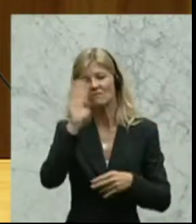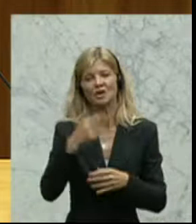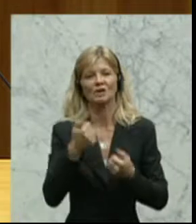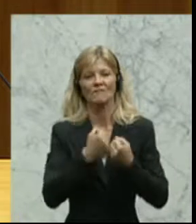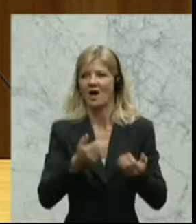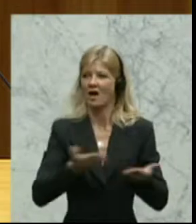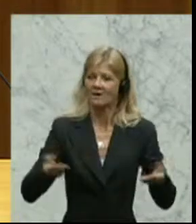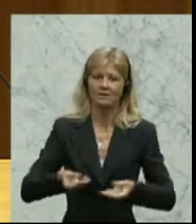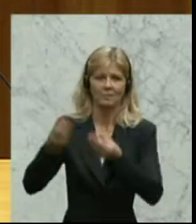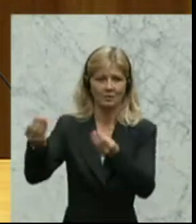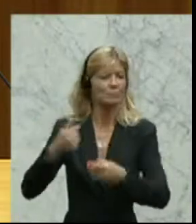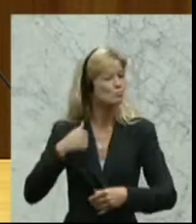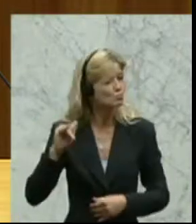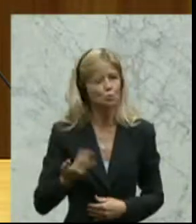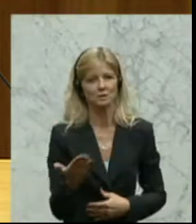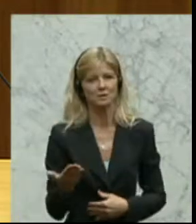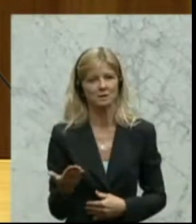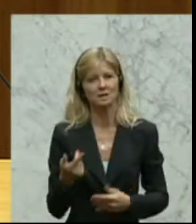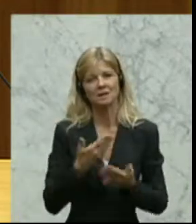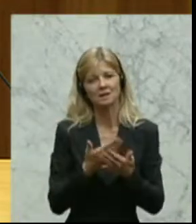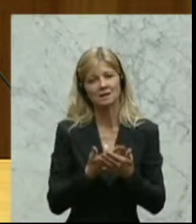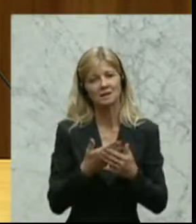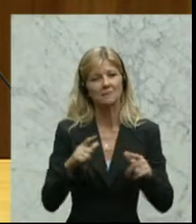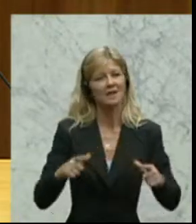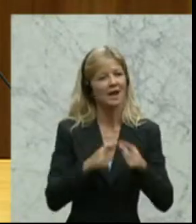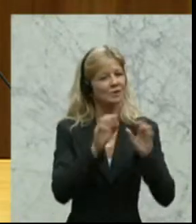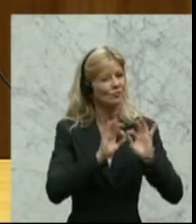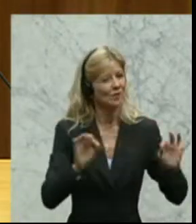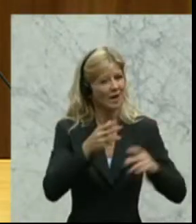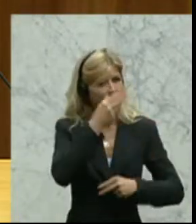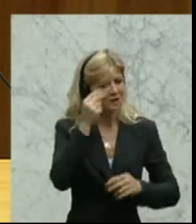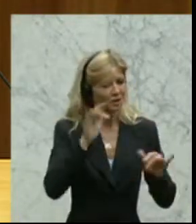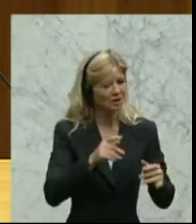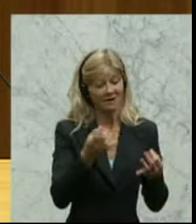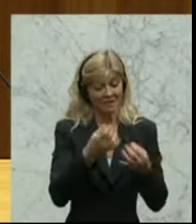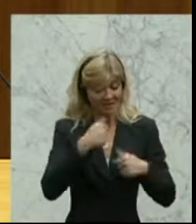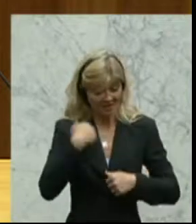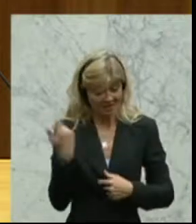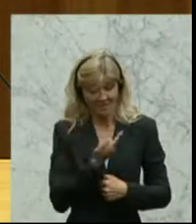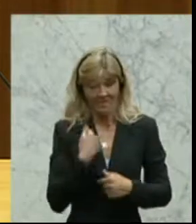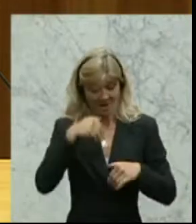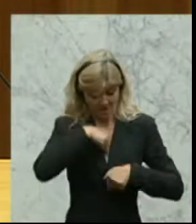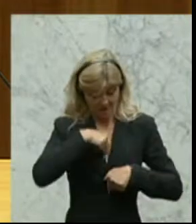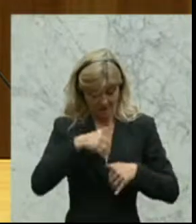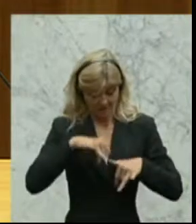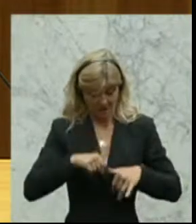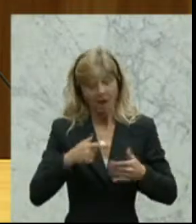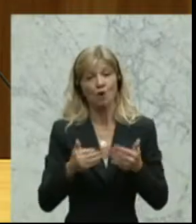wir können, in der Leistungsfähigkeit der Menschen, in dem, was in uns steckt, neu aufmachen und wir müssen